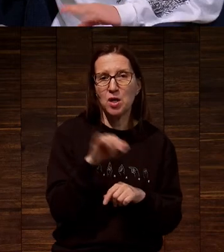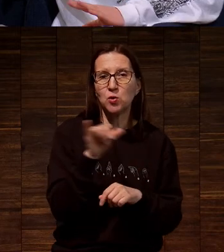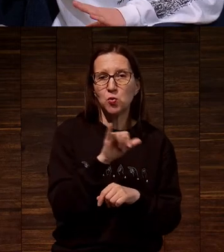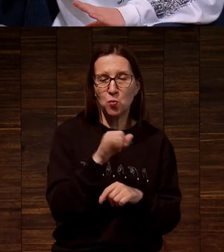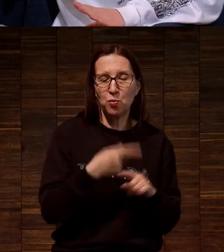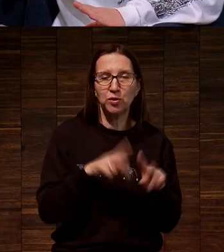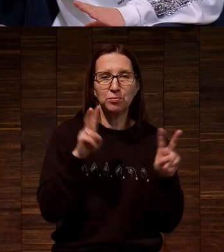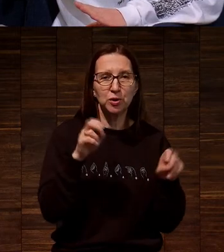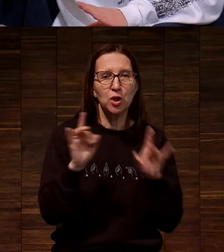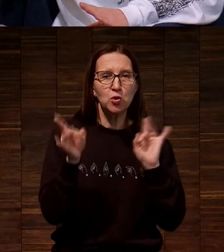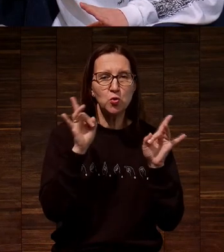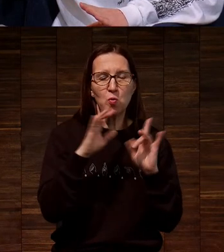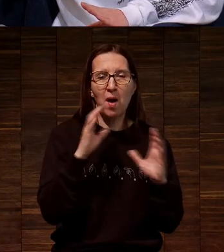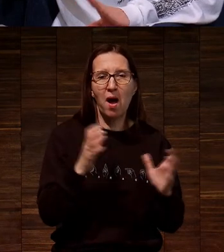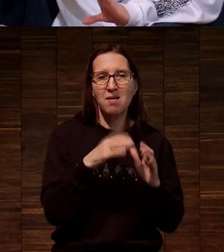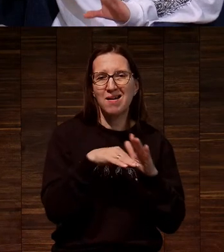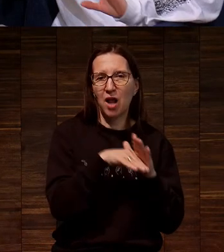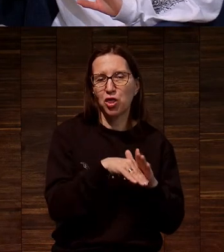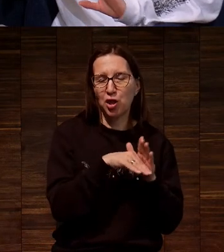была репетиция